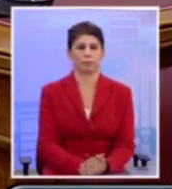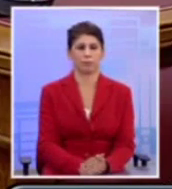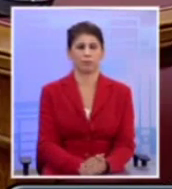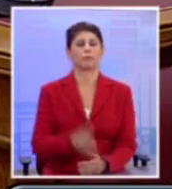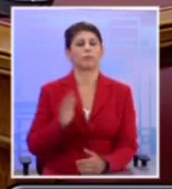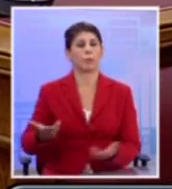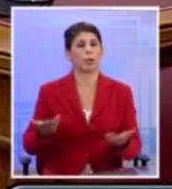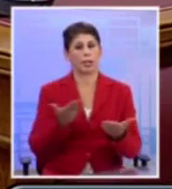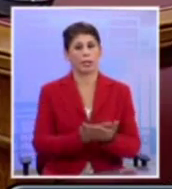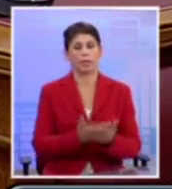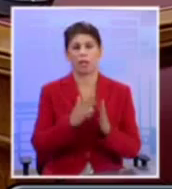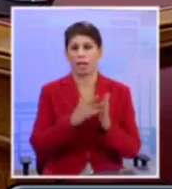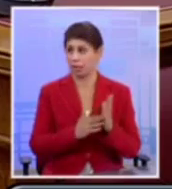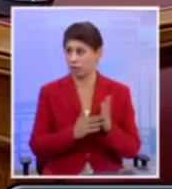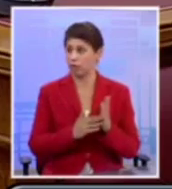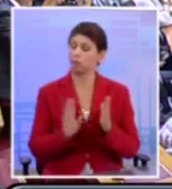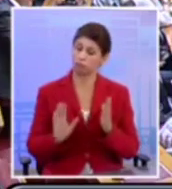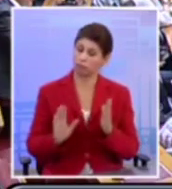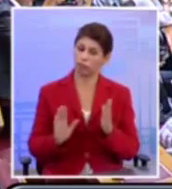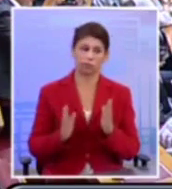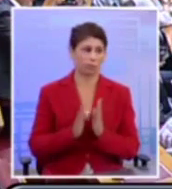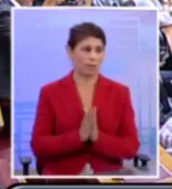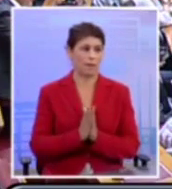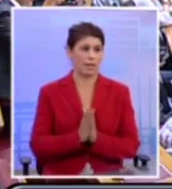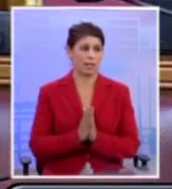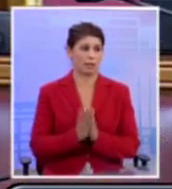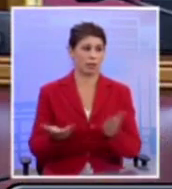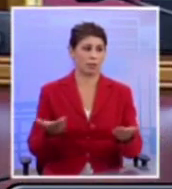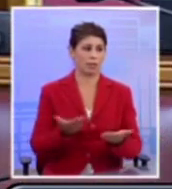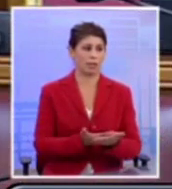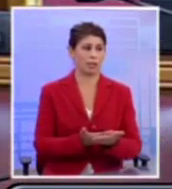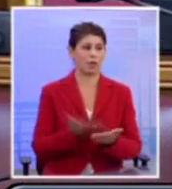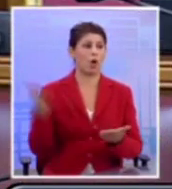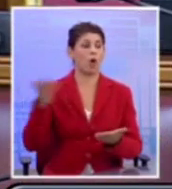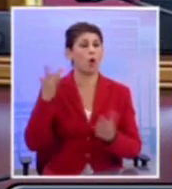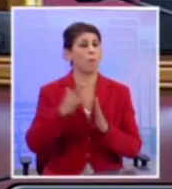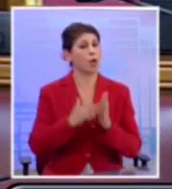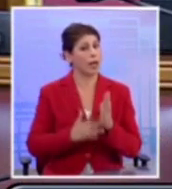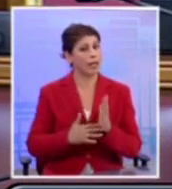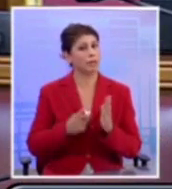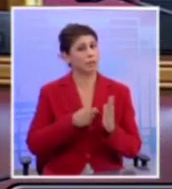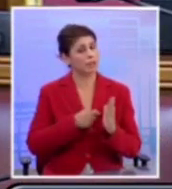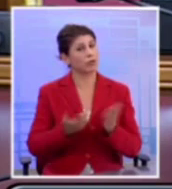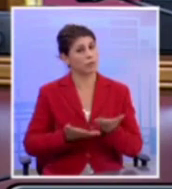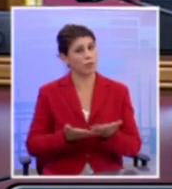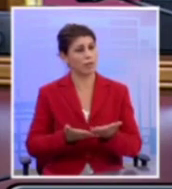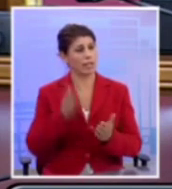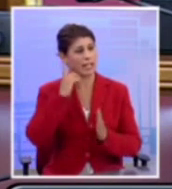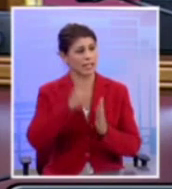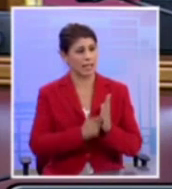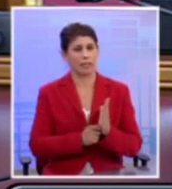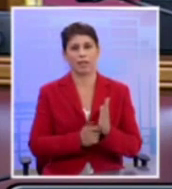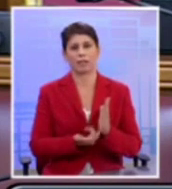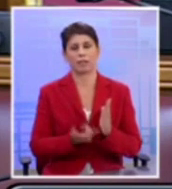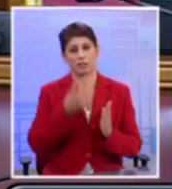Μπορώ να καταθέσω κάποια έγγραφα ή όχι? Βεβαίως, και θα σας παρακαλούσα να μας καταθέσετε όποιο έγγραφο κρίνετε χρήσιμο και τις εκθέσεις